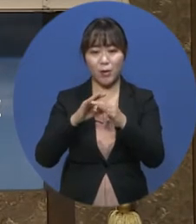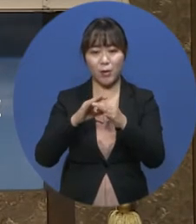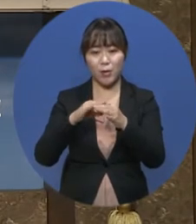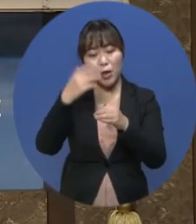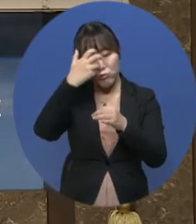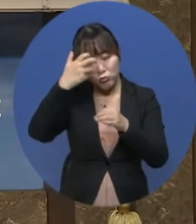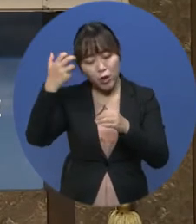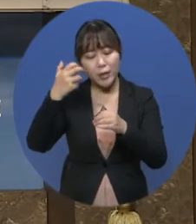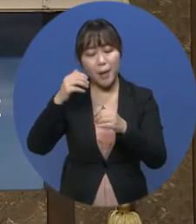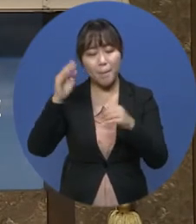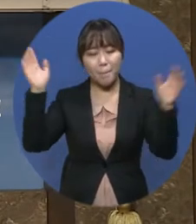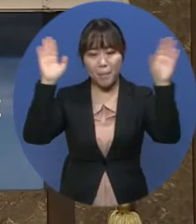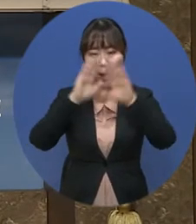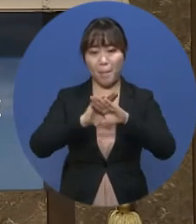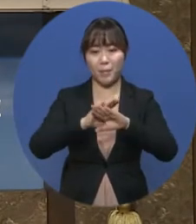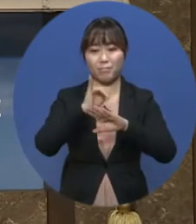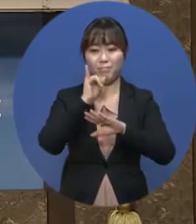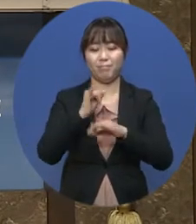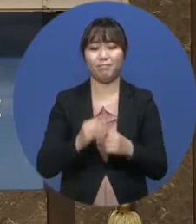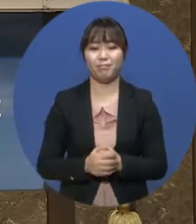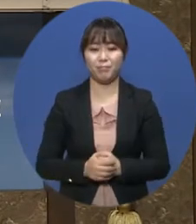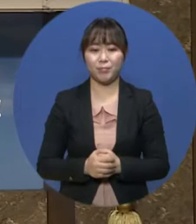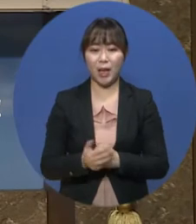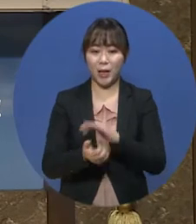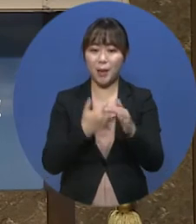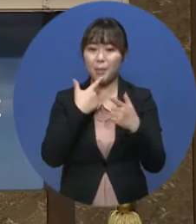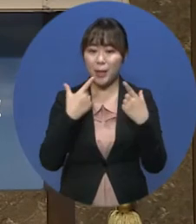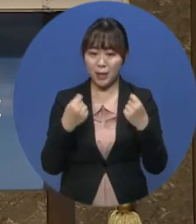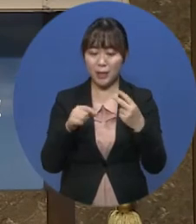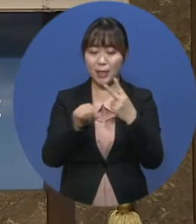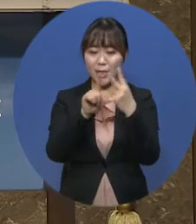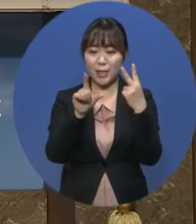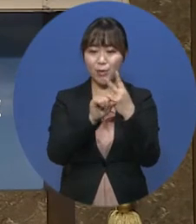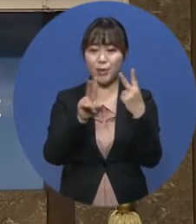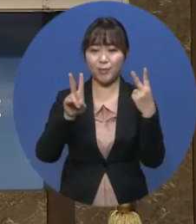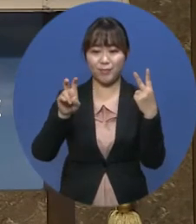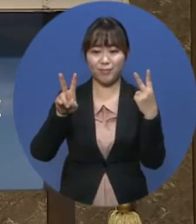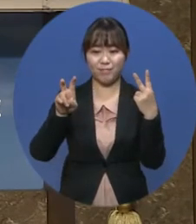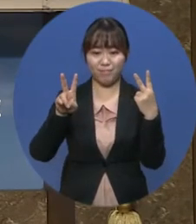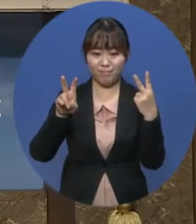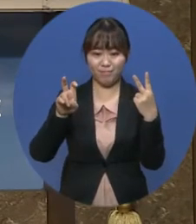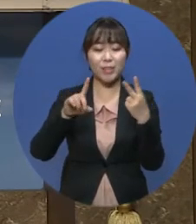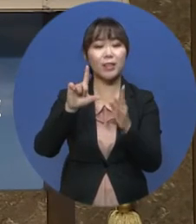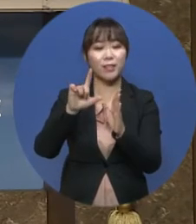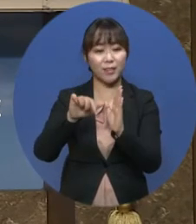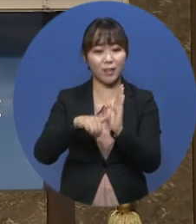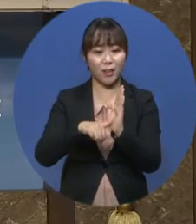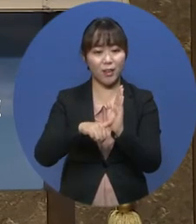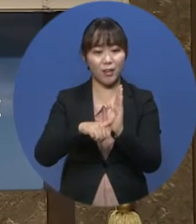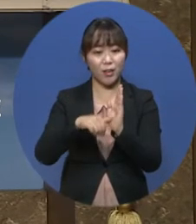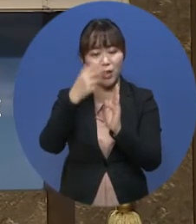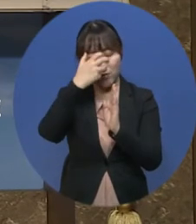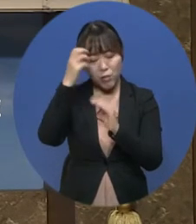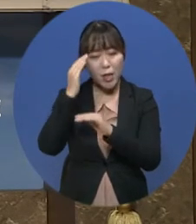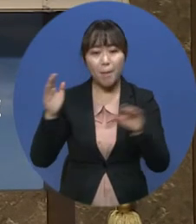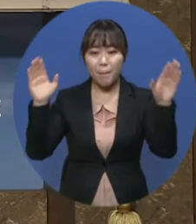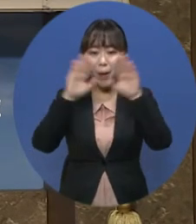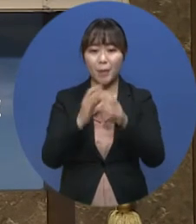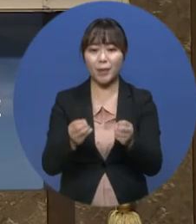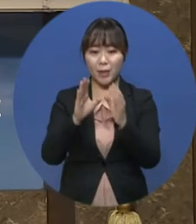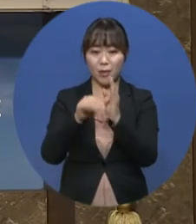구원의 밤이 있습니다 아 아까 말씀드린대로 2월 22일 인데 그 날 후원의 밤 행사에는